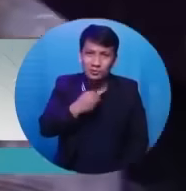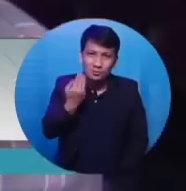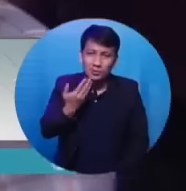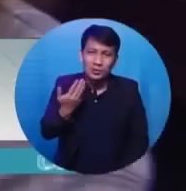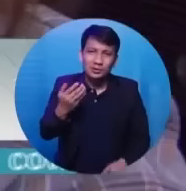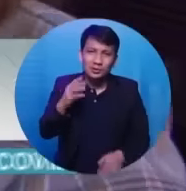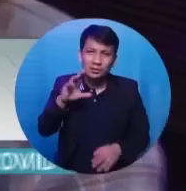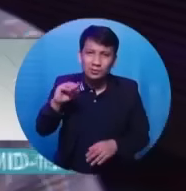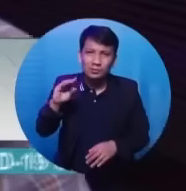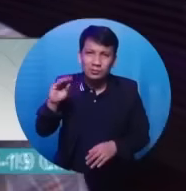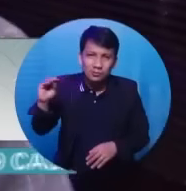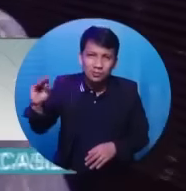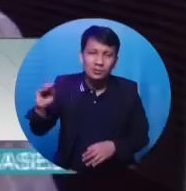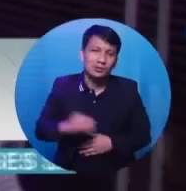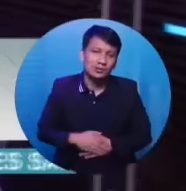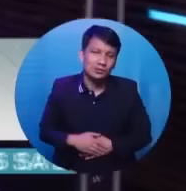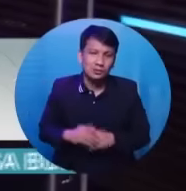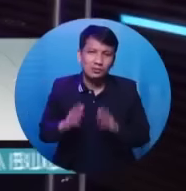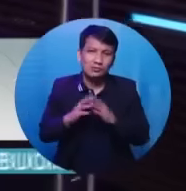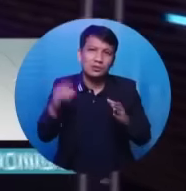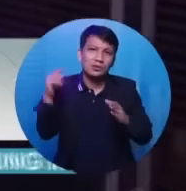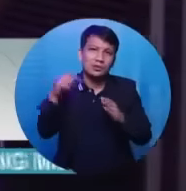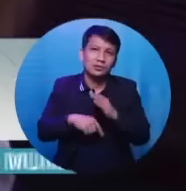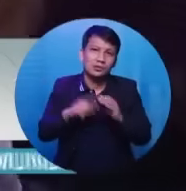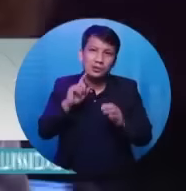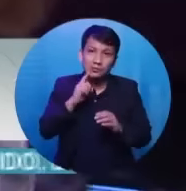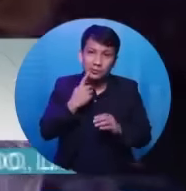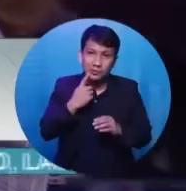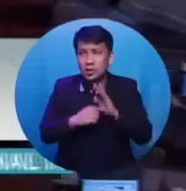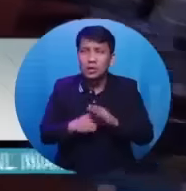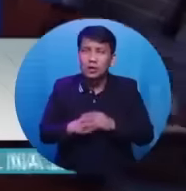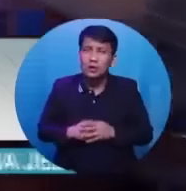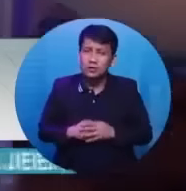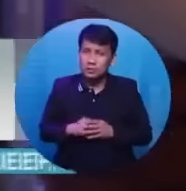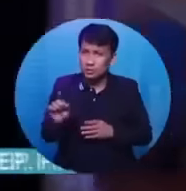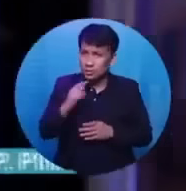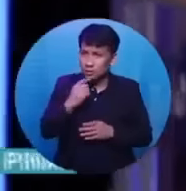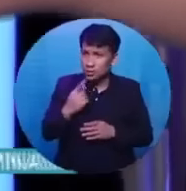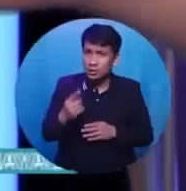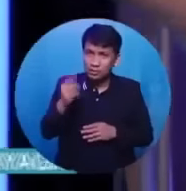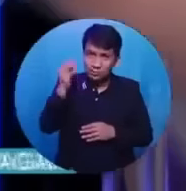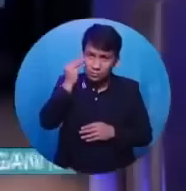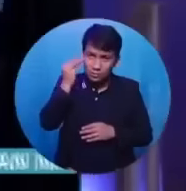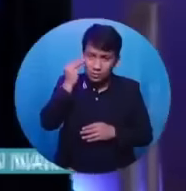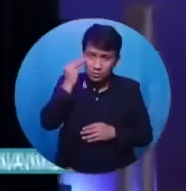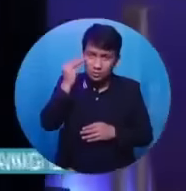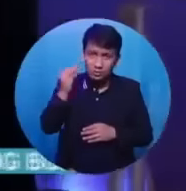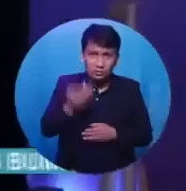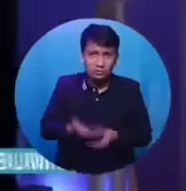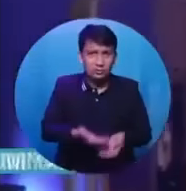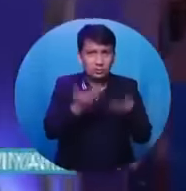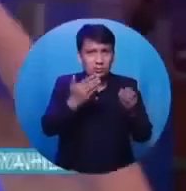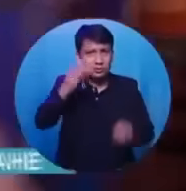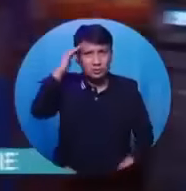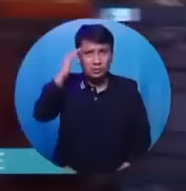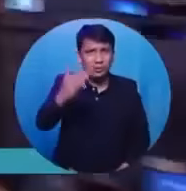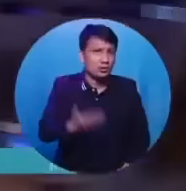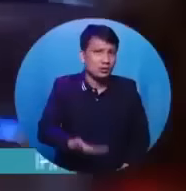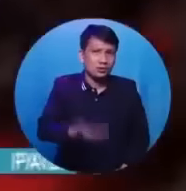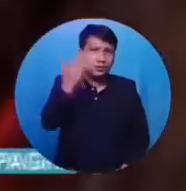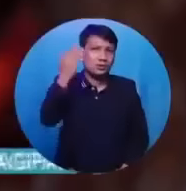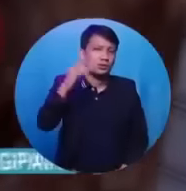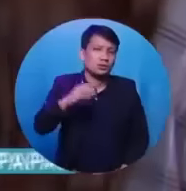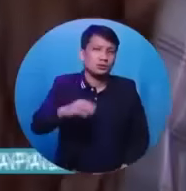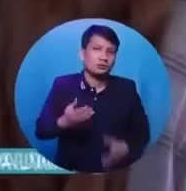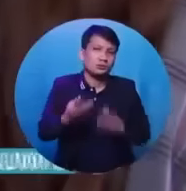niya, sobrang selos, lason yan sa relasyon. At eto pa, sabi nga nila Martina Athena, galing niyo po Sir Idol. Talagang na-resolve